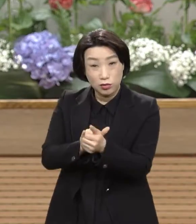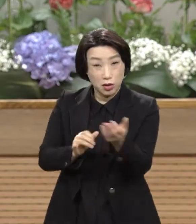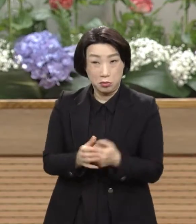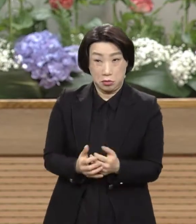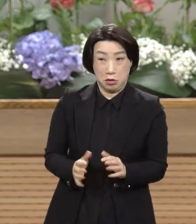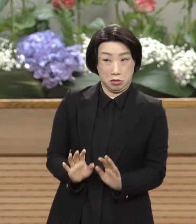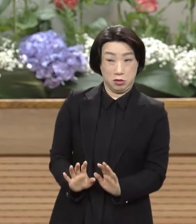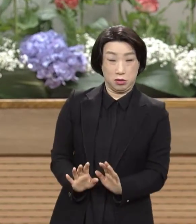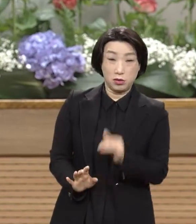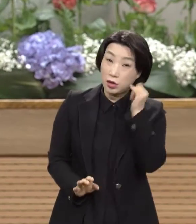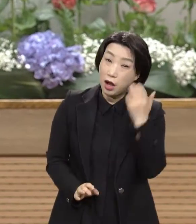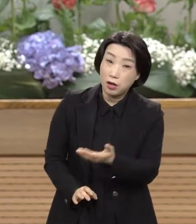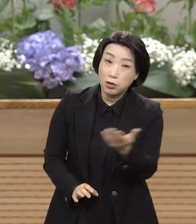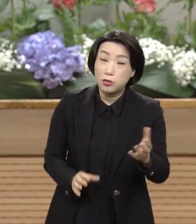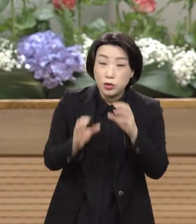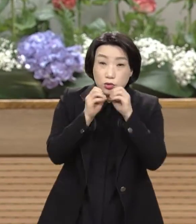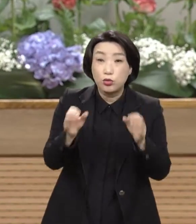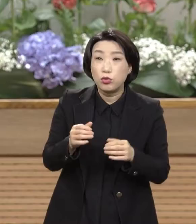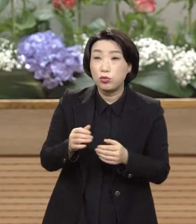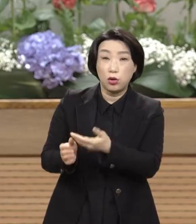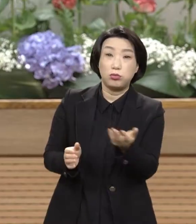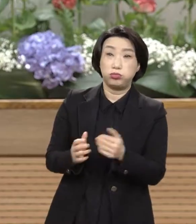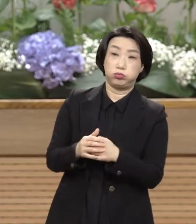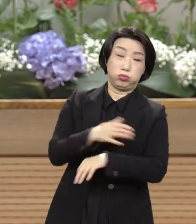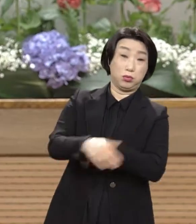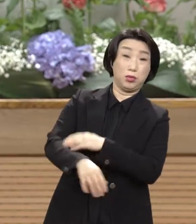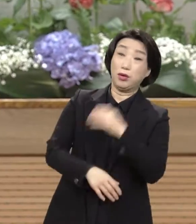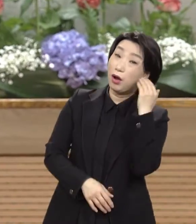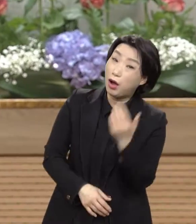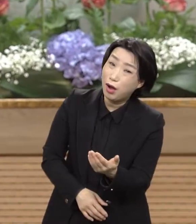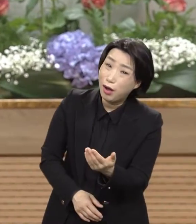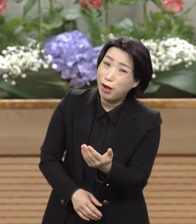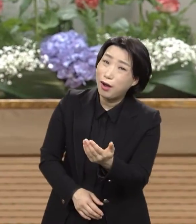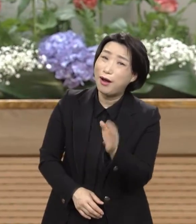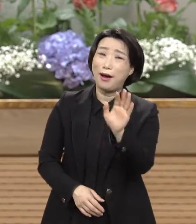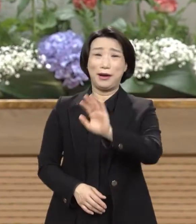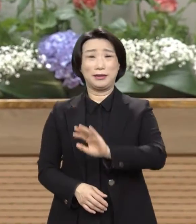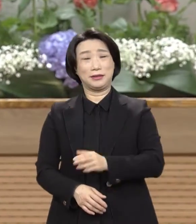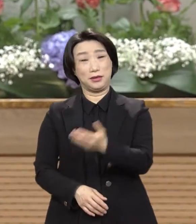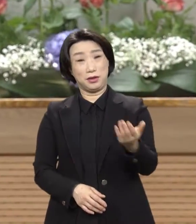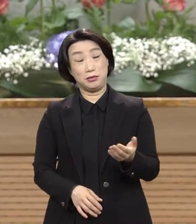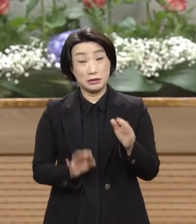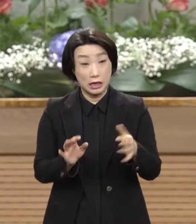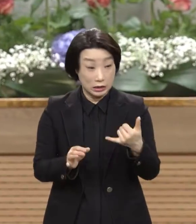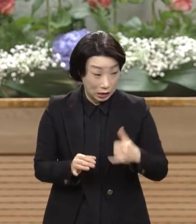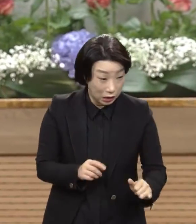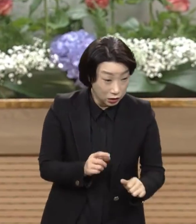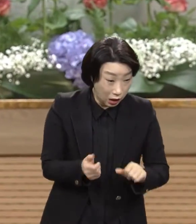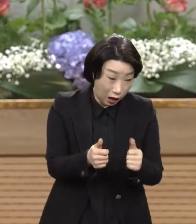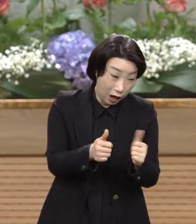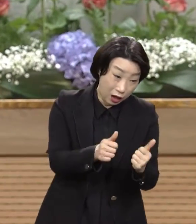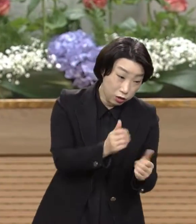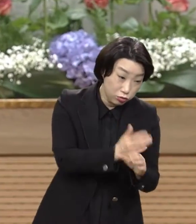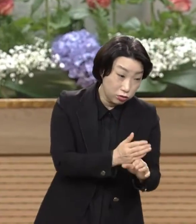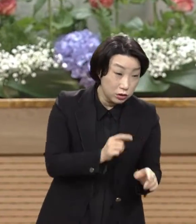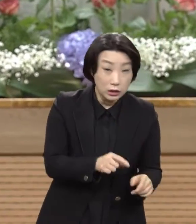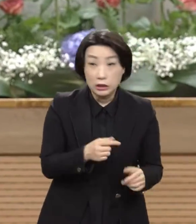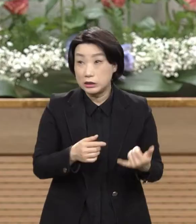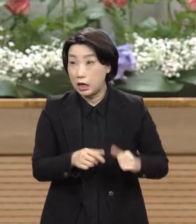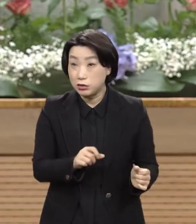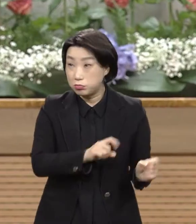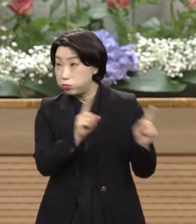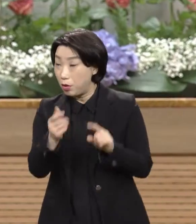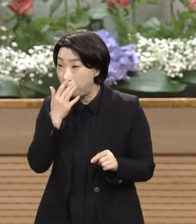해? 전도를 누가 안 해? 응? 여러분 그렇잖아. 자식이 죽게 되면 자식이 살기만